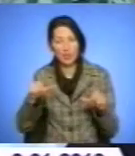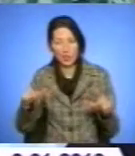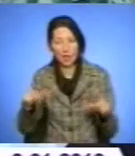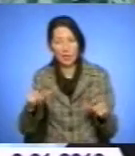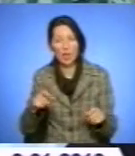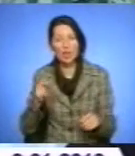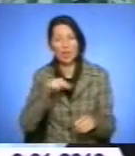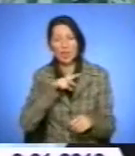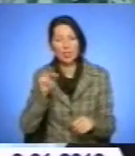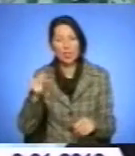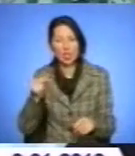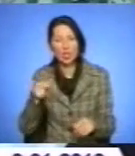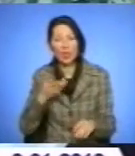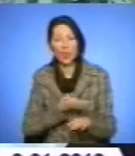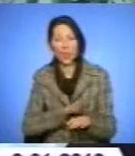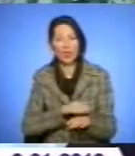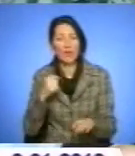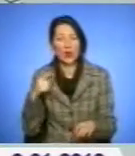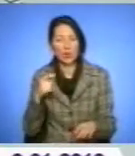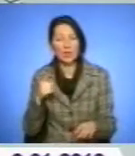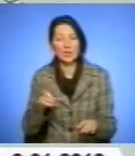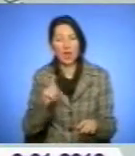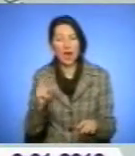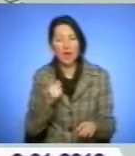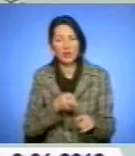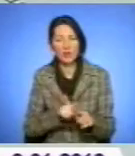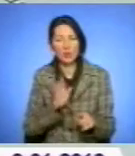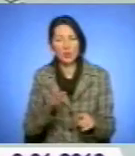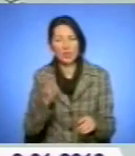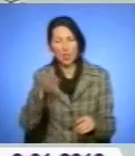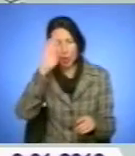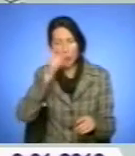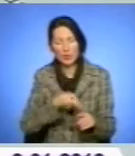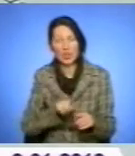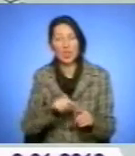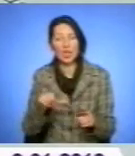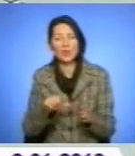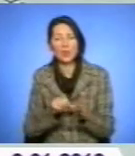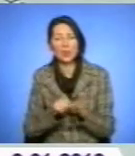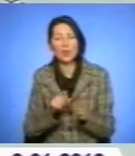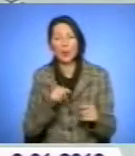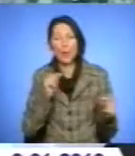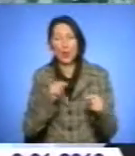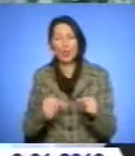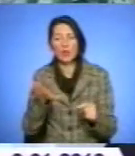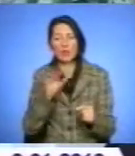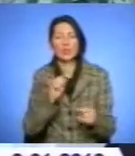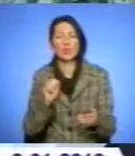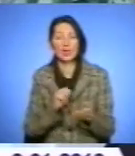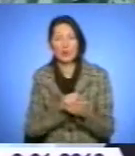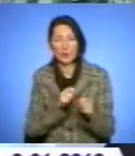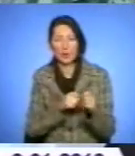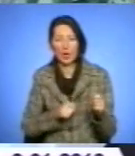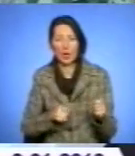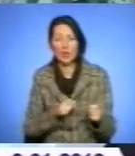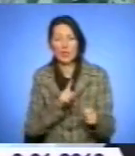в Полтаві, в Одесі, засновується в Харкові. Це були ті хлопці, які виступали проти всіх циркулярів заборону